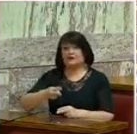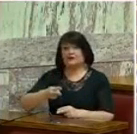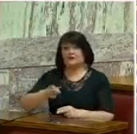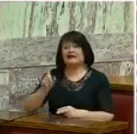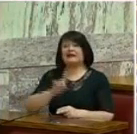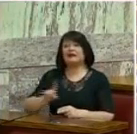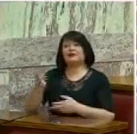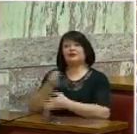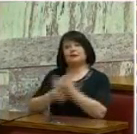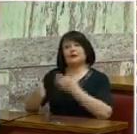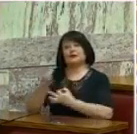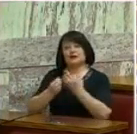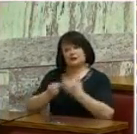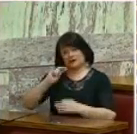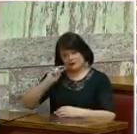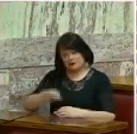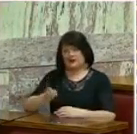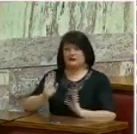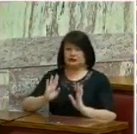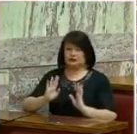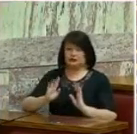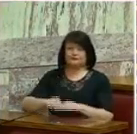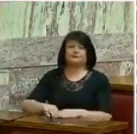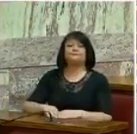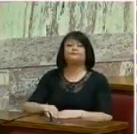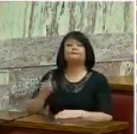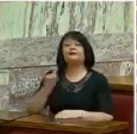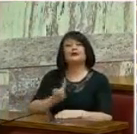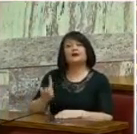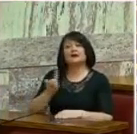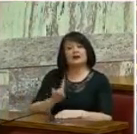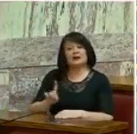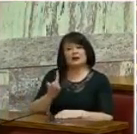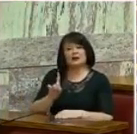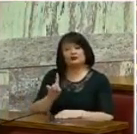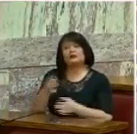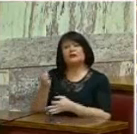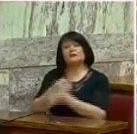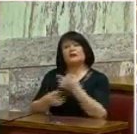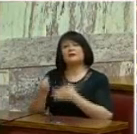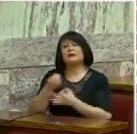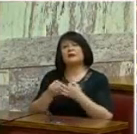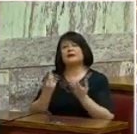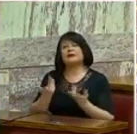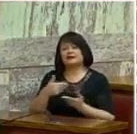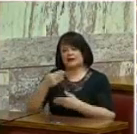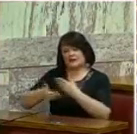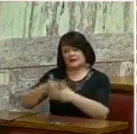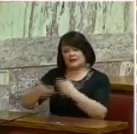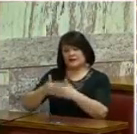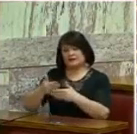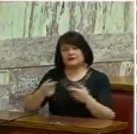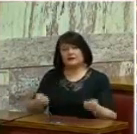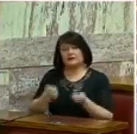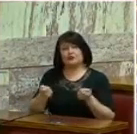της. Ο κύριος Μητσοτάκης μας είπε ότι αυτή η διαδικασία που ακολουθούμε